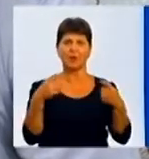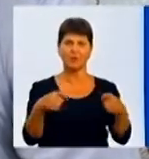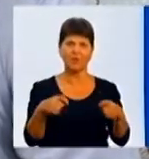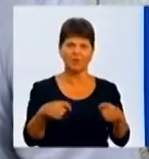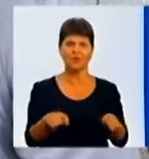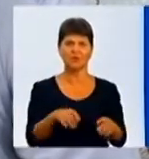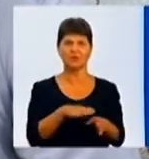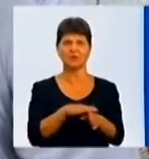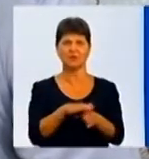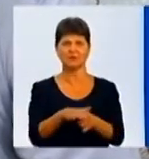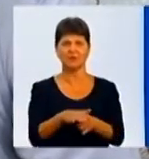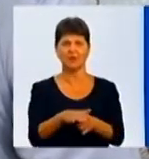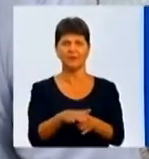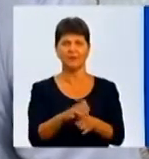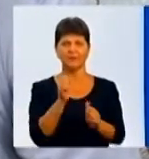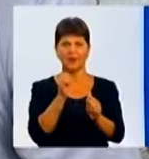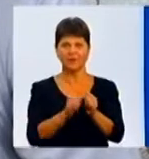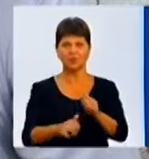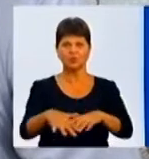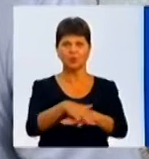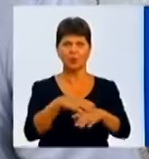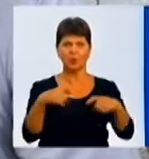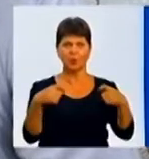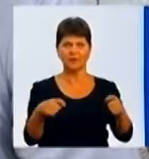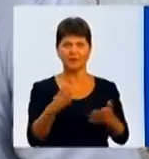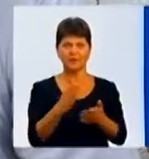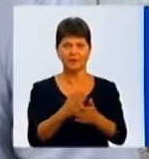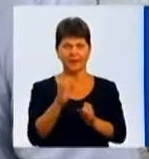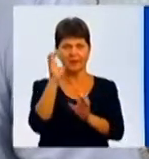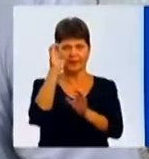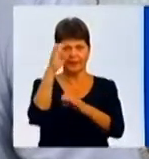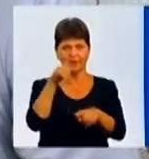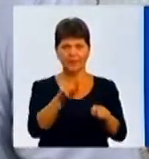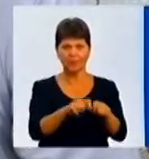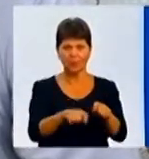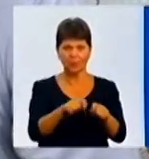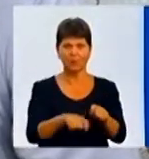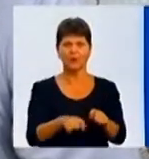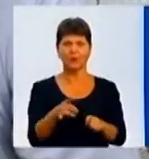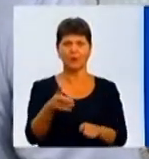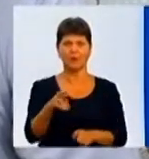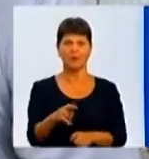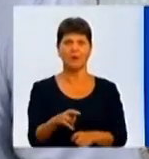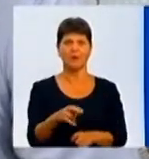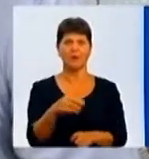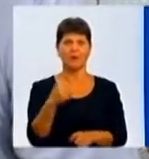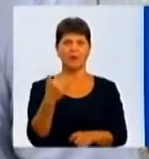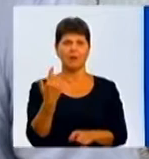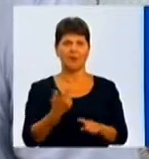є на кожному ринку є лабораторії ветсанекспертизи. От, тому, коли вони проходять